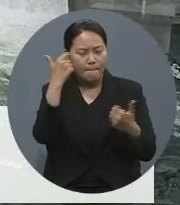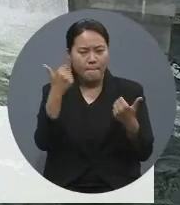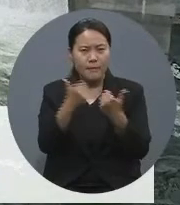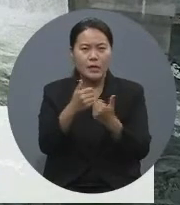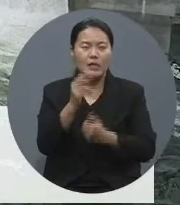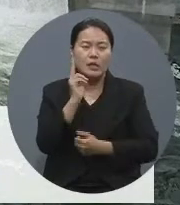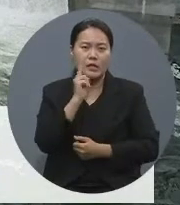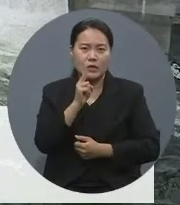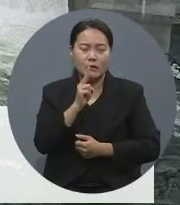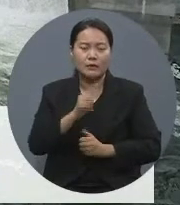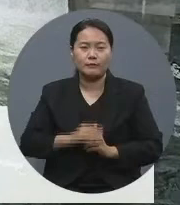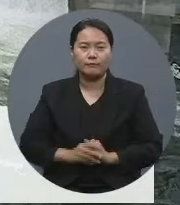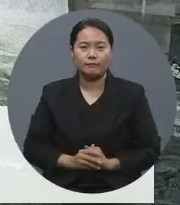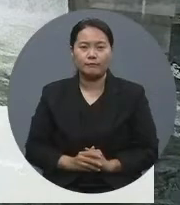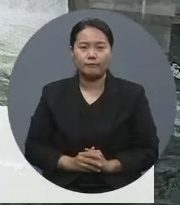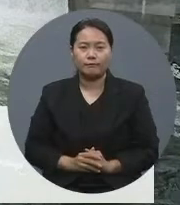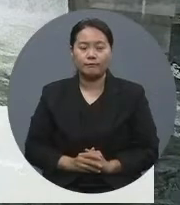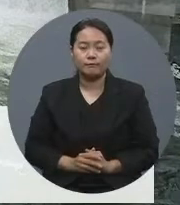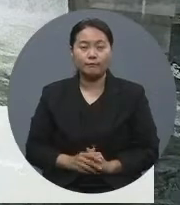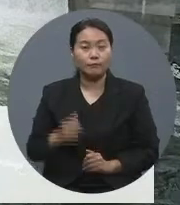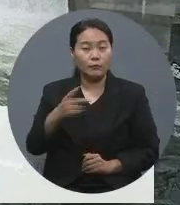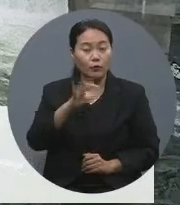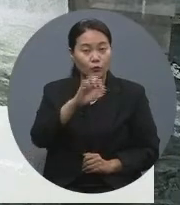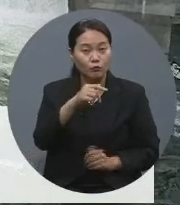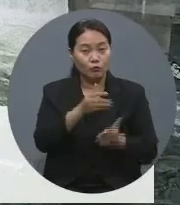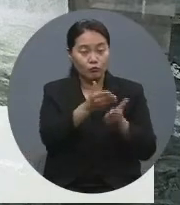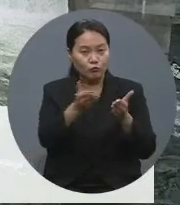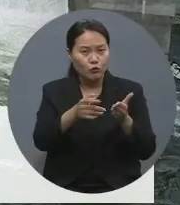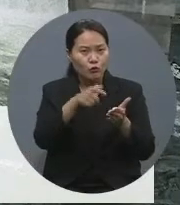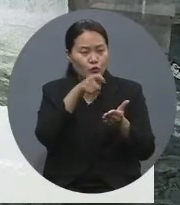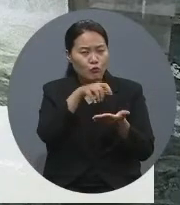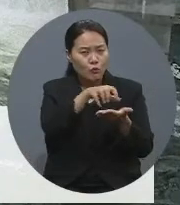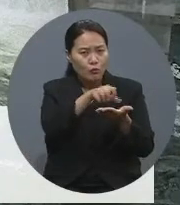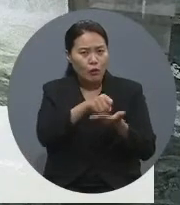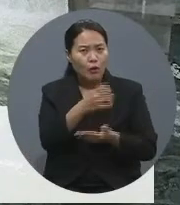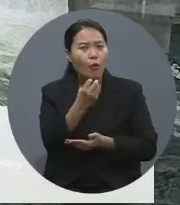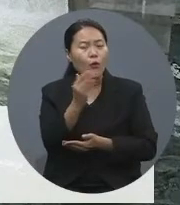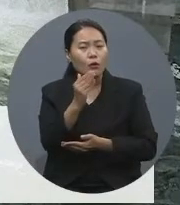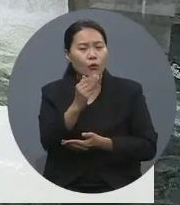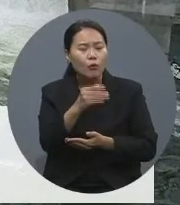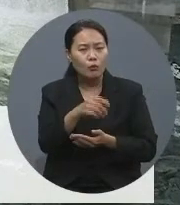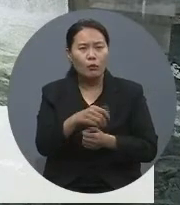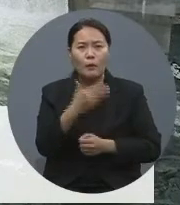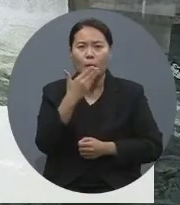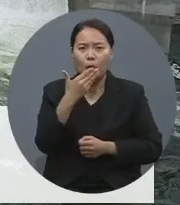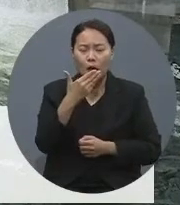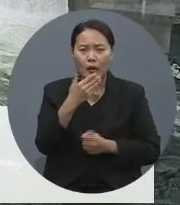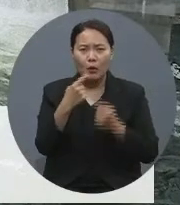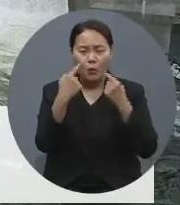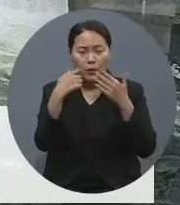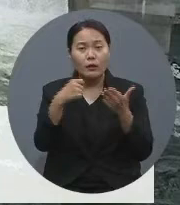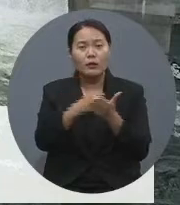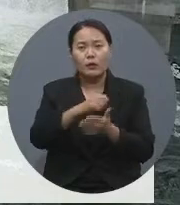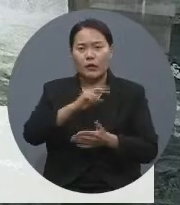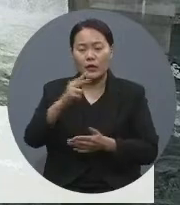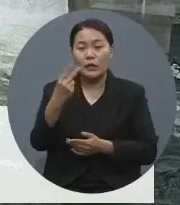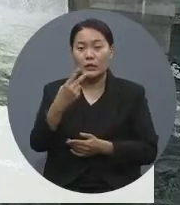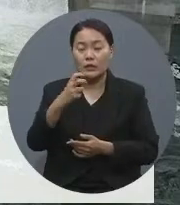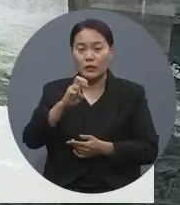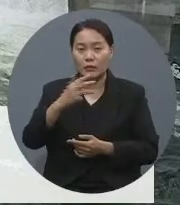반대는 여전히 남아있는 걸림돌입니다. 또 운문댐물을 얼마나 울산에 줄지도 정확하게 정해져야